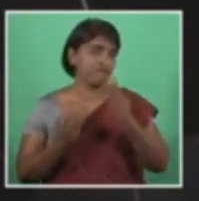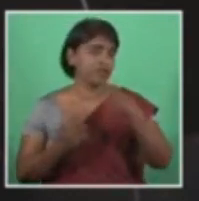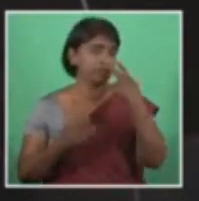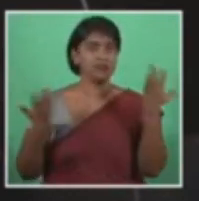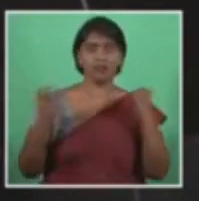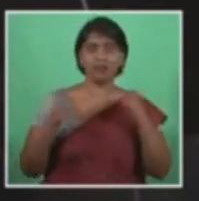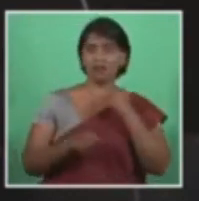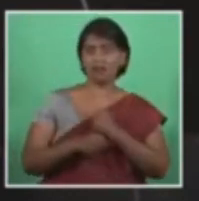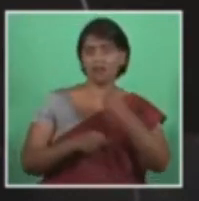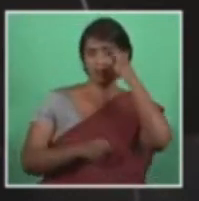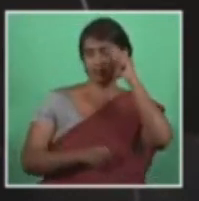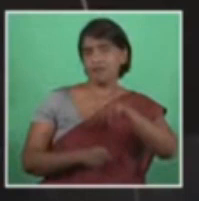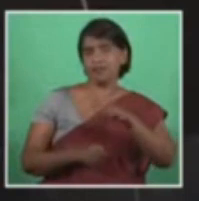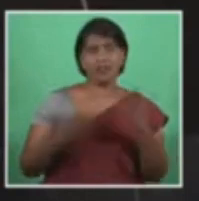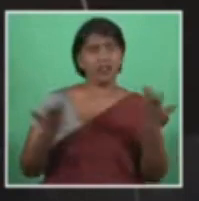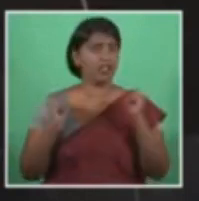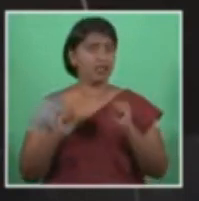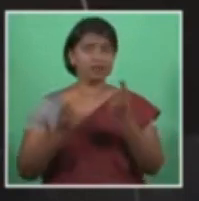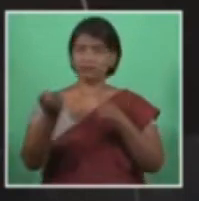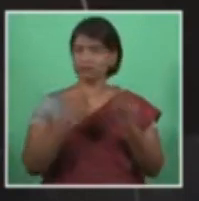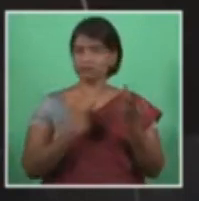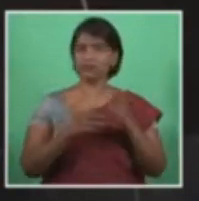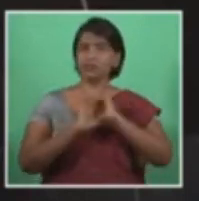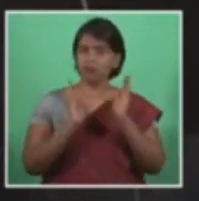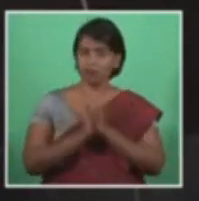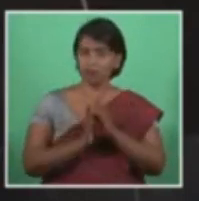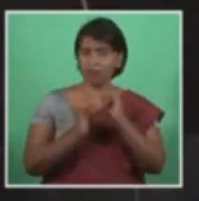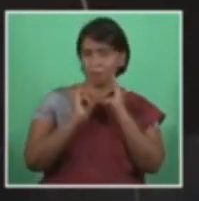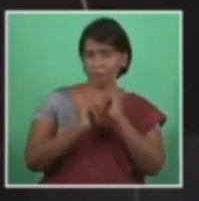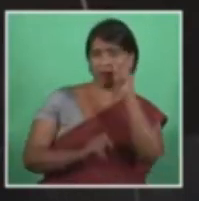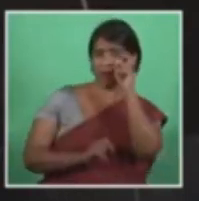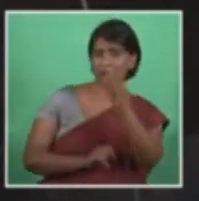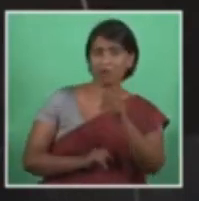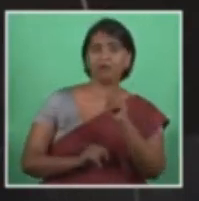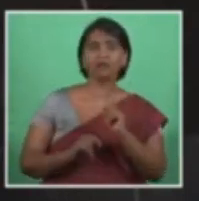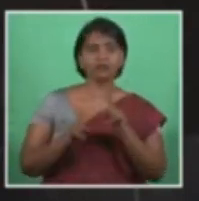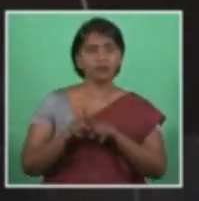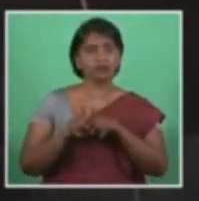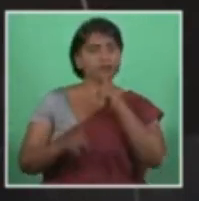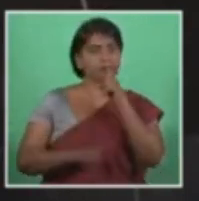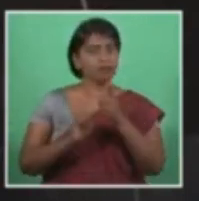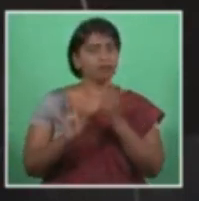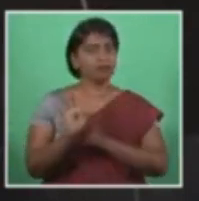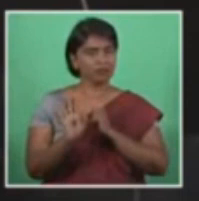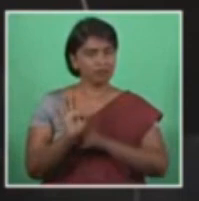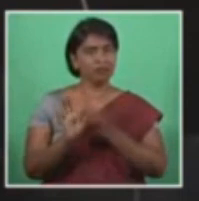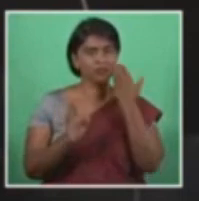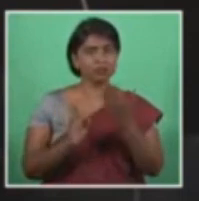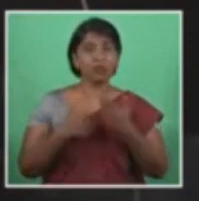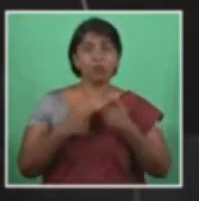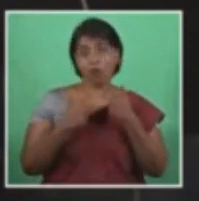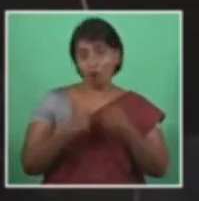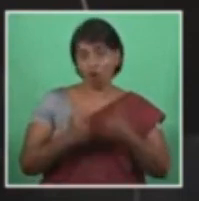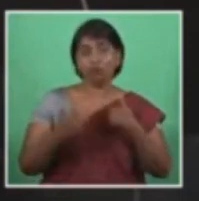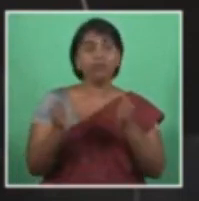මේ ආණ්ඩුව ගැන විශ්වාසයක් නැත්තේ ඇයි හැම දෙයක්ම වපරැහෙන් බලන්නේ වගේ කතා නිරන්තරයෙන් වෙනවා මේ අපි හොඳ